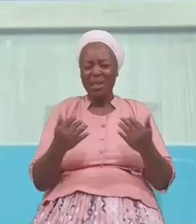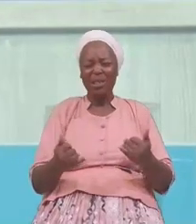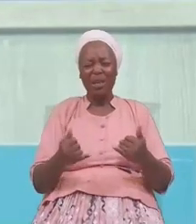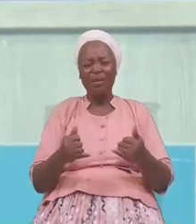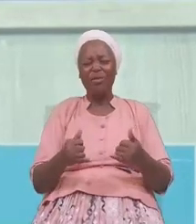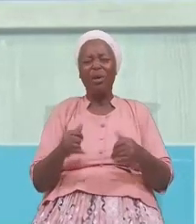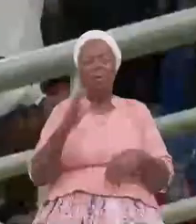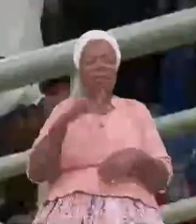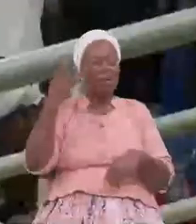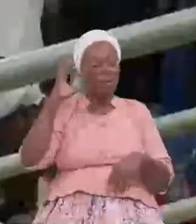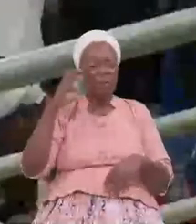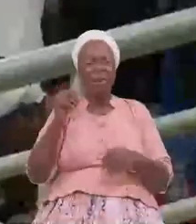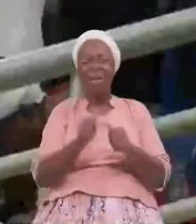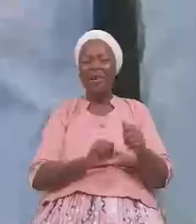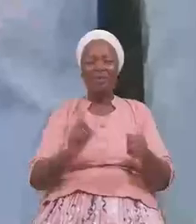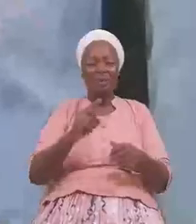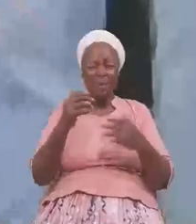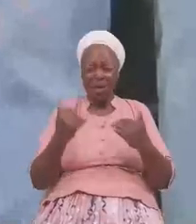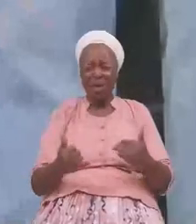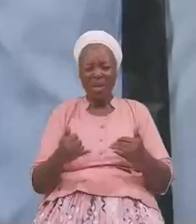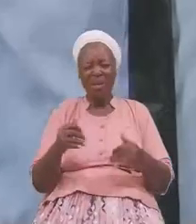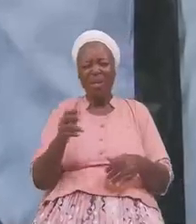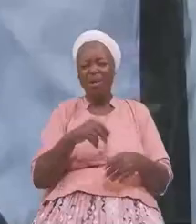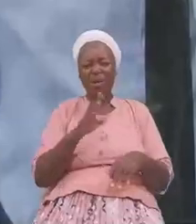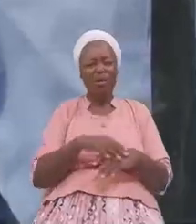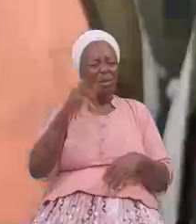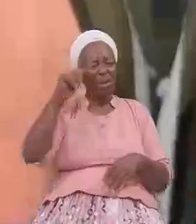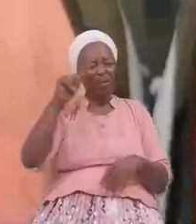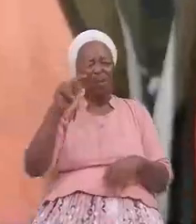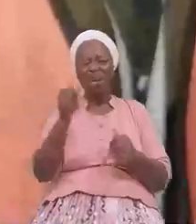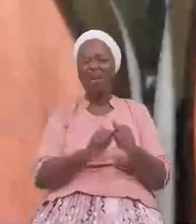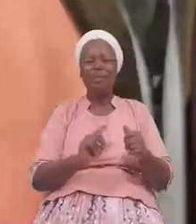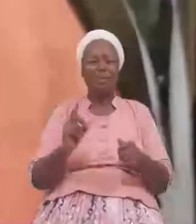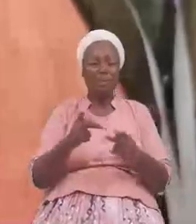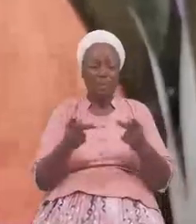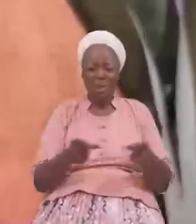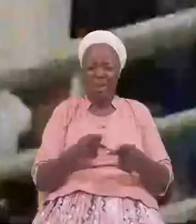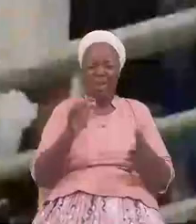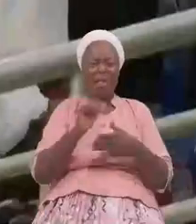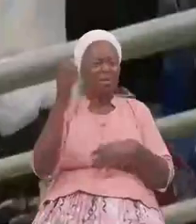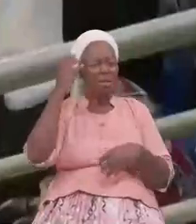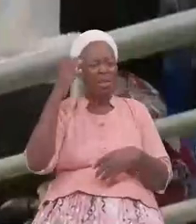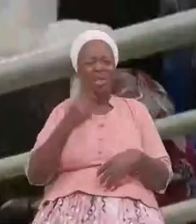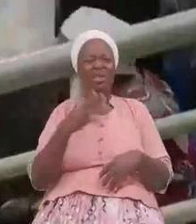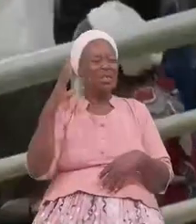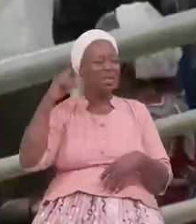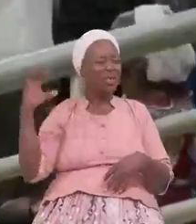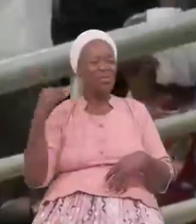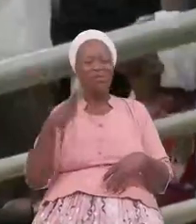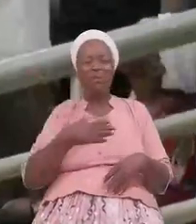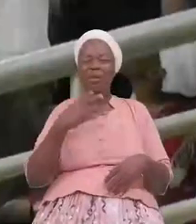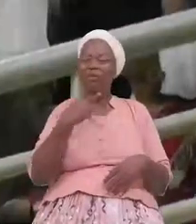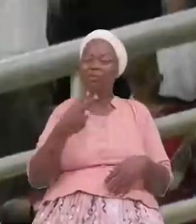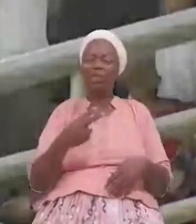partout, à la télévision, partout. Qu'ils entendent le son de ma voix. Recevez